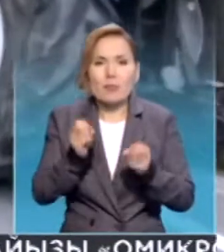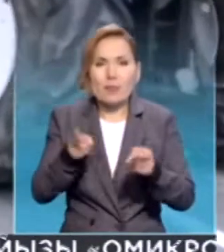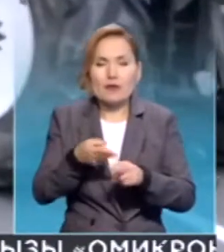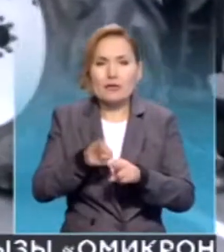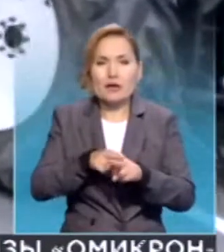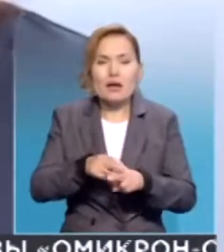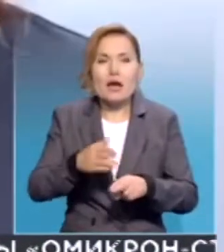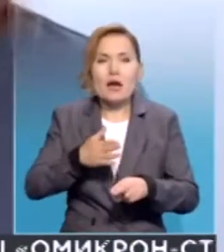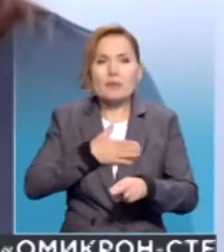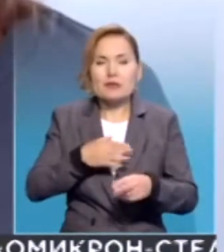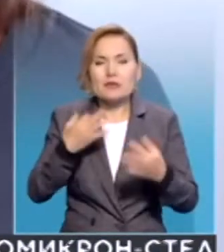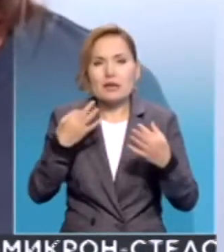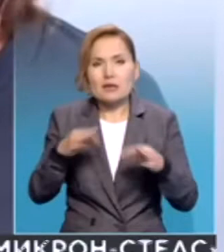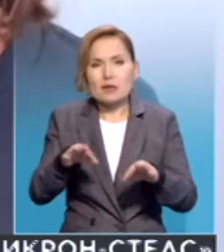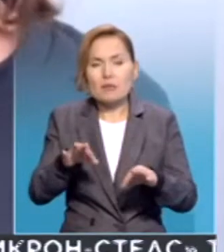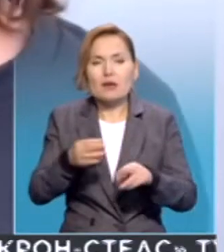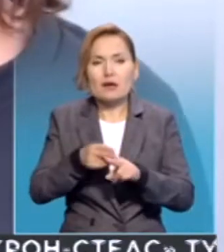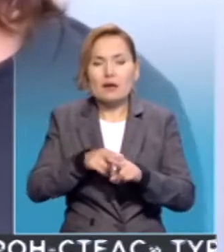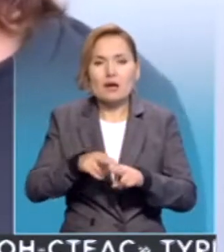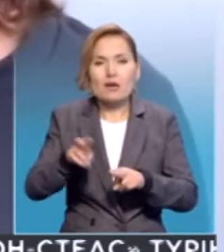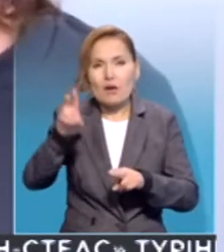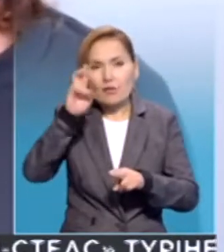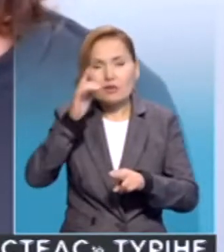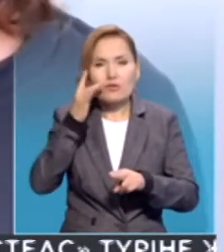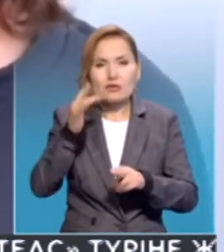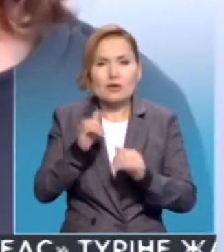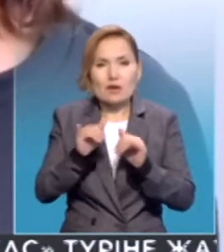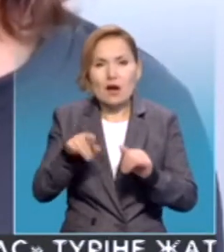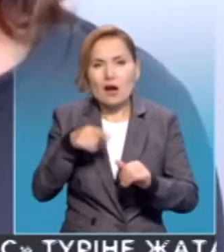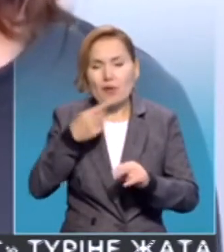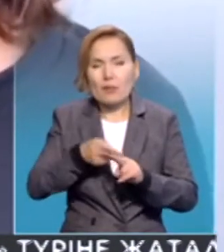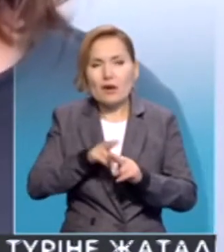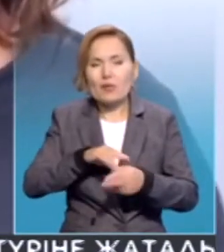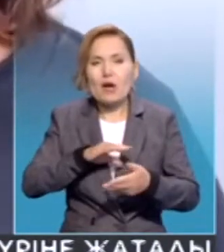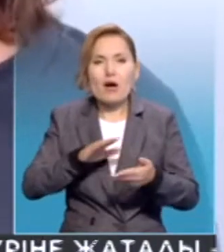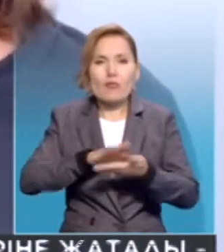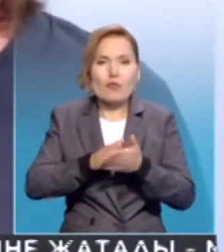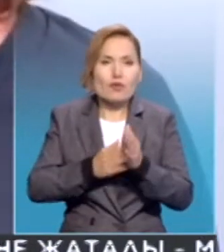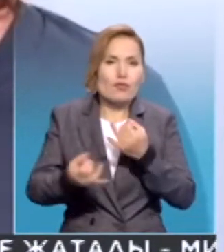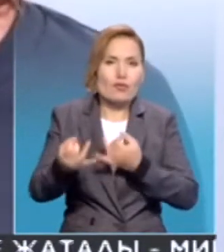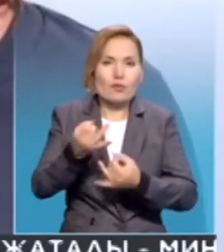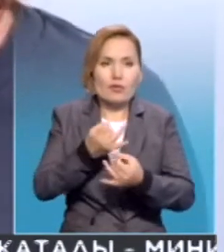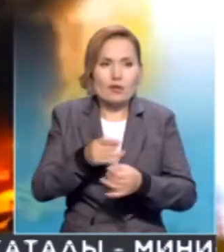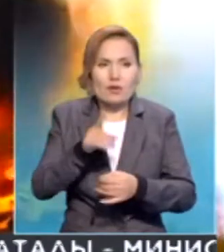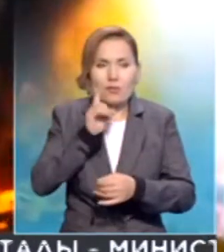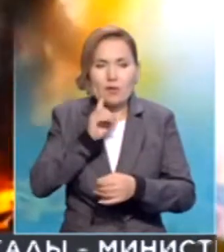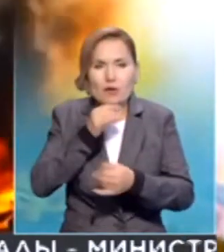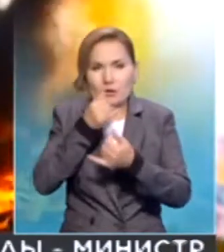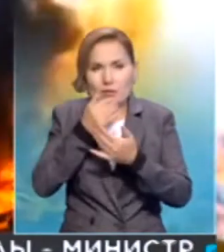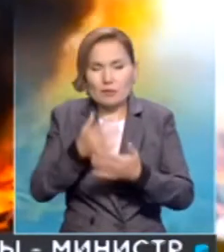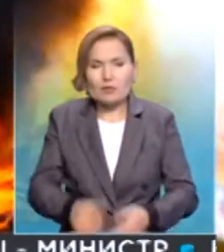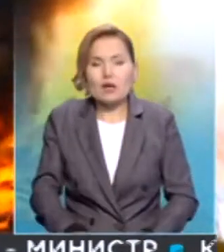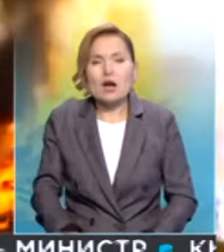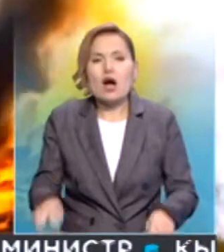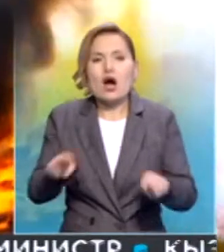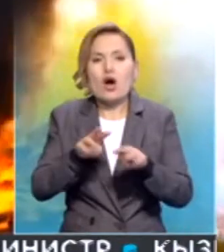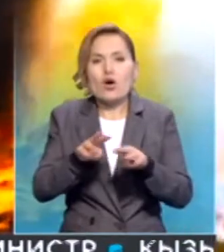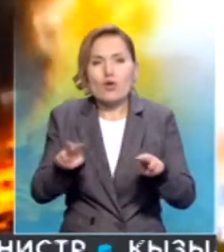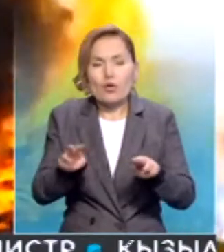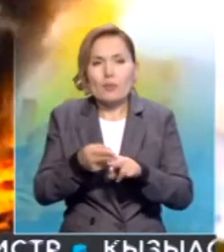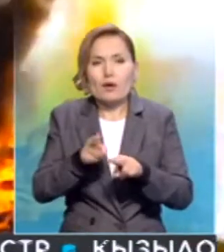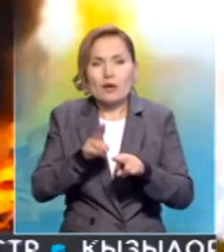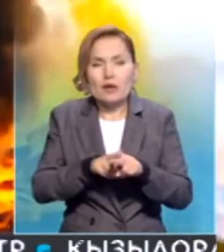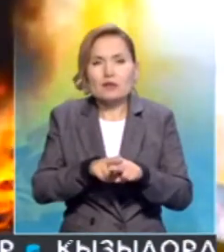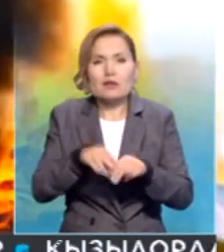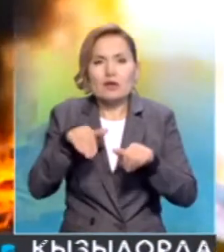бізде демократия дамыған деп өзгелерді сынаймыз. Өзіміз мәселені келіссөзбен шеше алмай отқанымыз ұят. Үкімет оң шешім